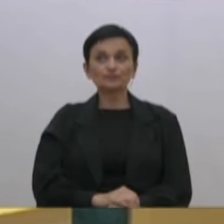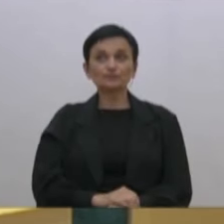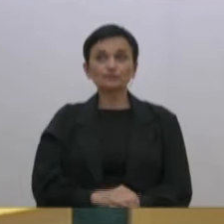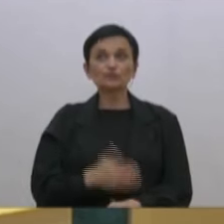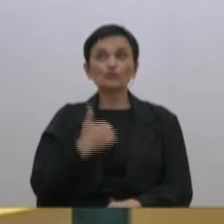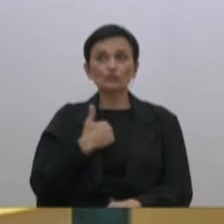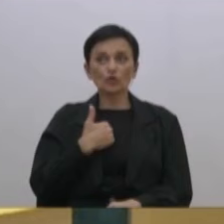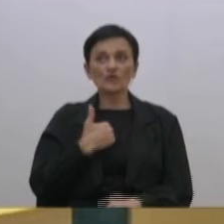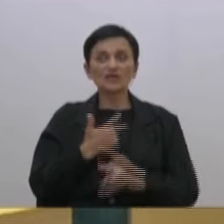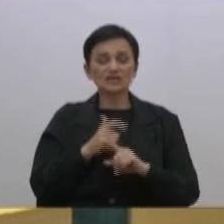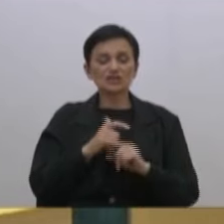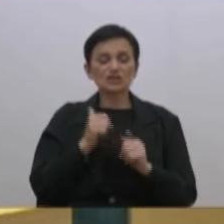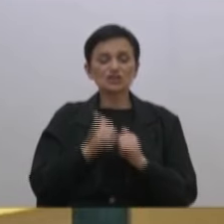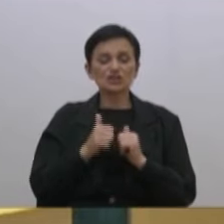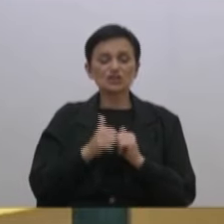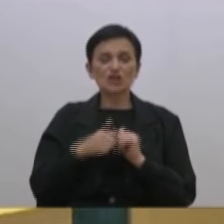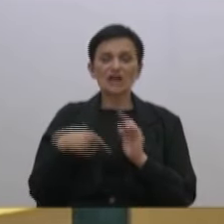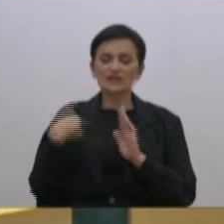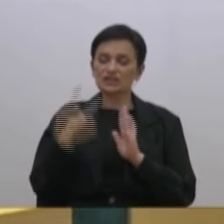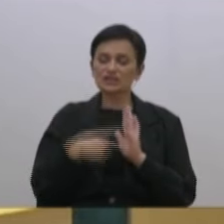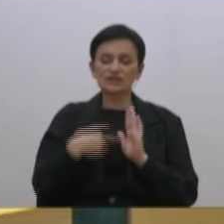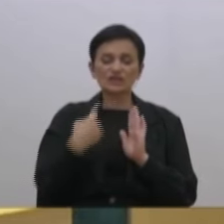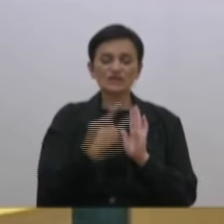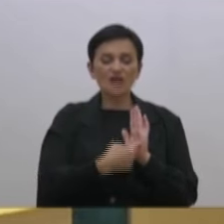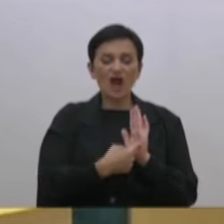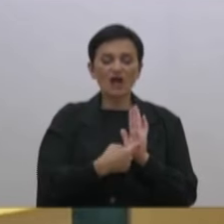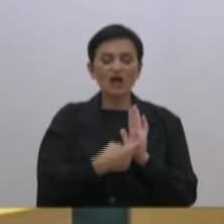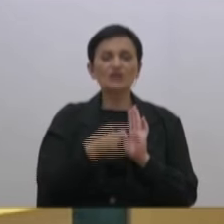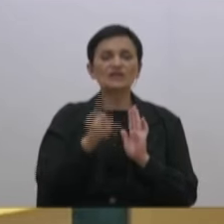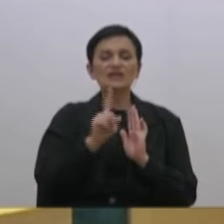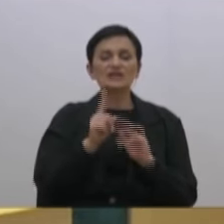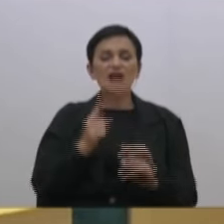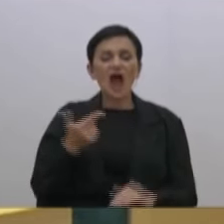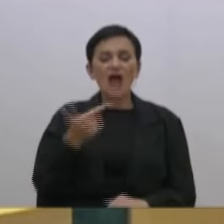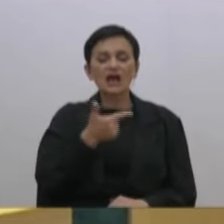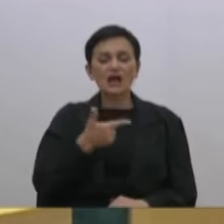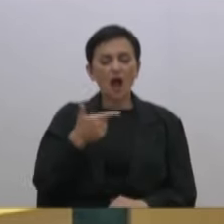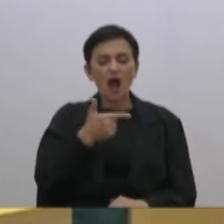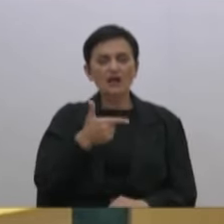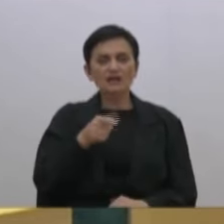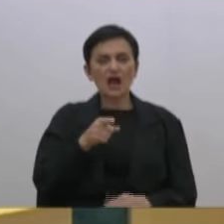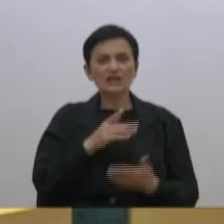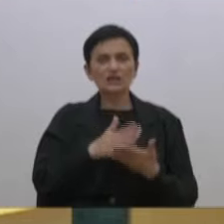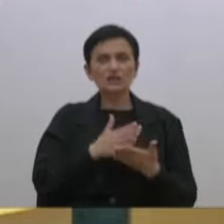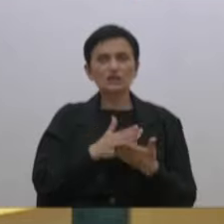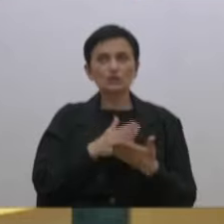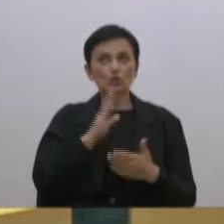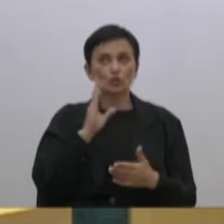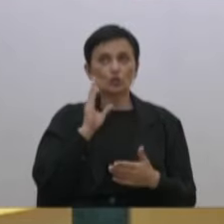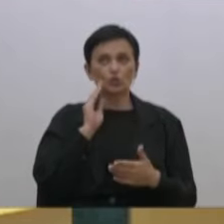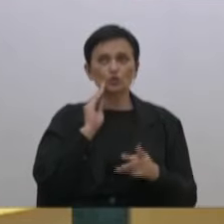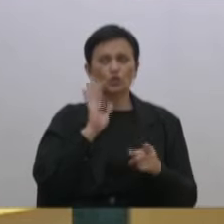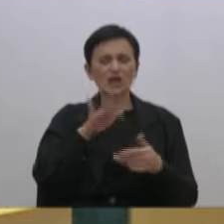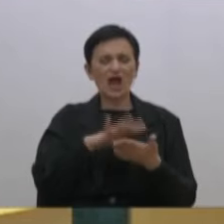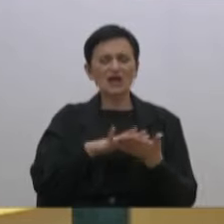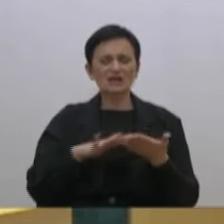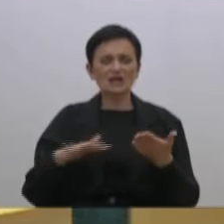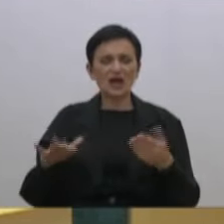ჩვენ ძალიან ხშირად გვეკითხებიან ამის საპასუხოდ, რა გარანტია მაშინ როდესაც და სამი წერტილი არ